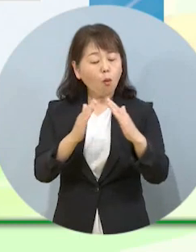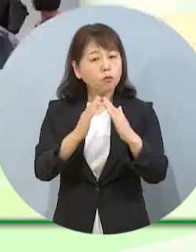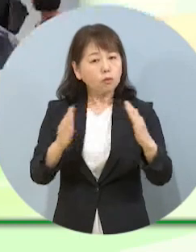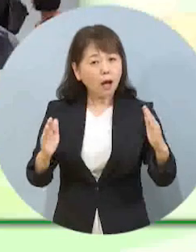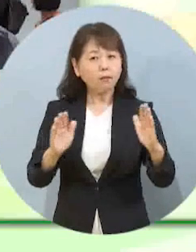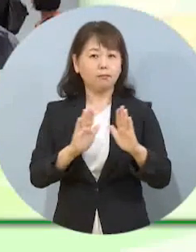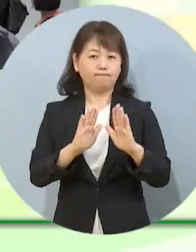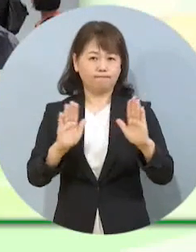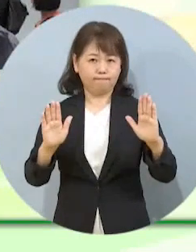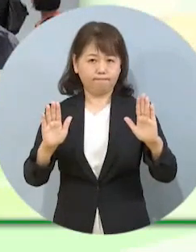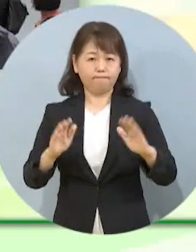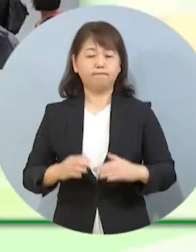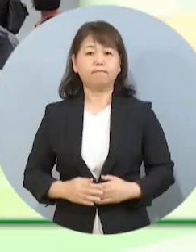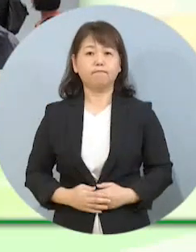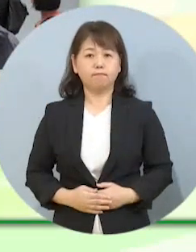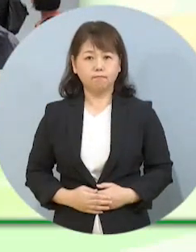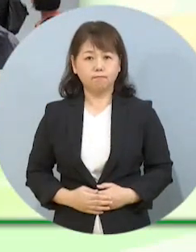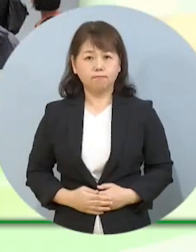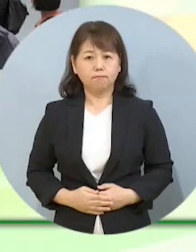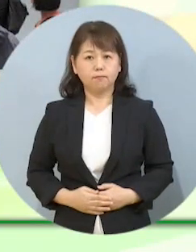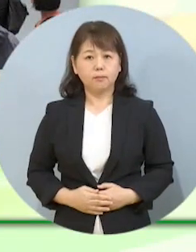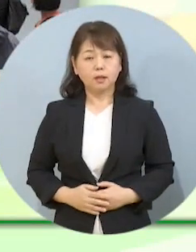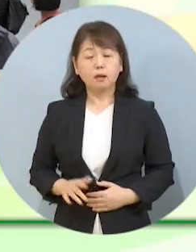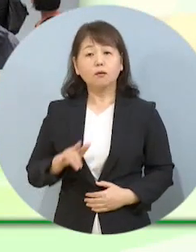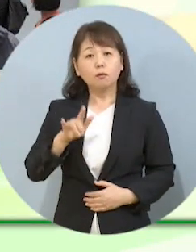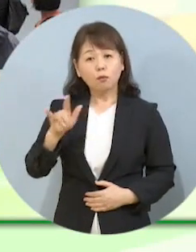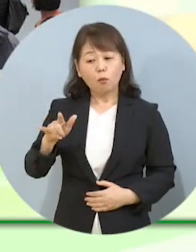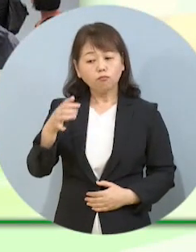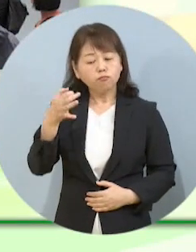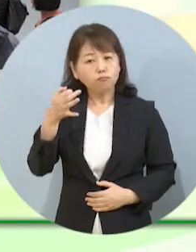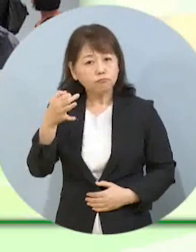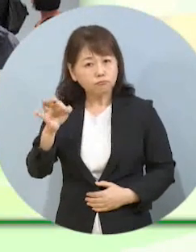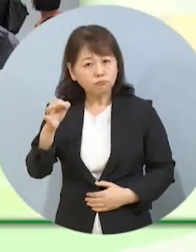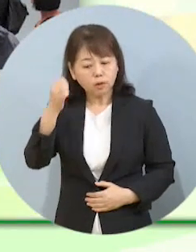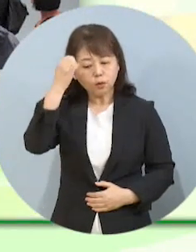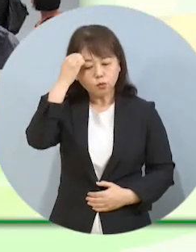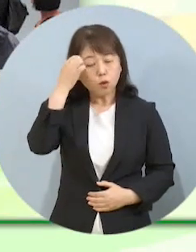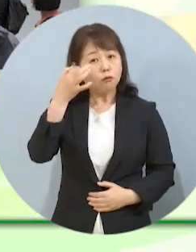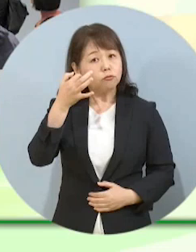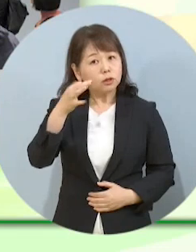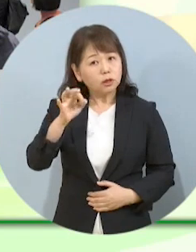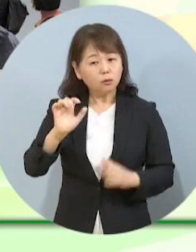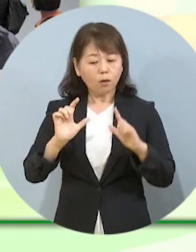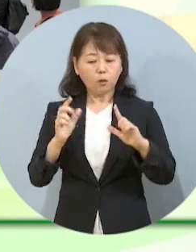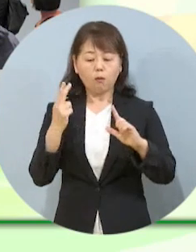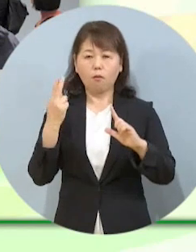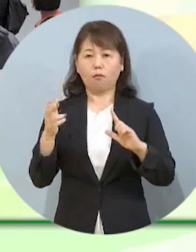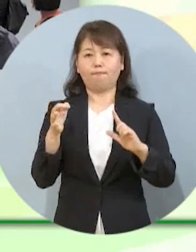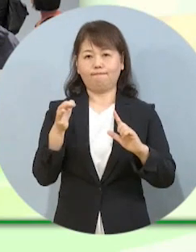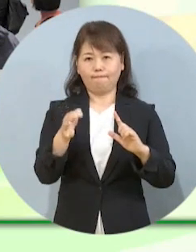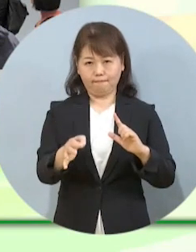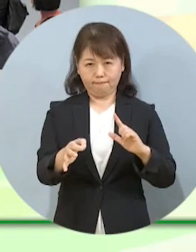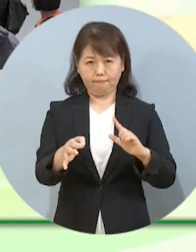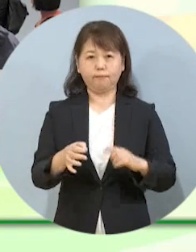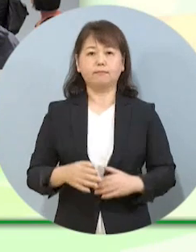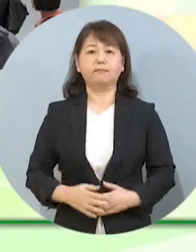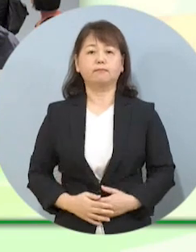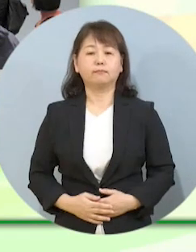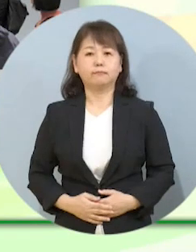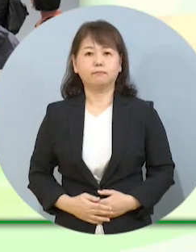。海外渡航にかかる航空券や宿泊費などの費用は都が負担します